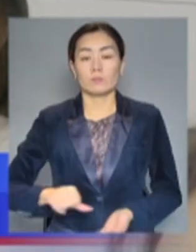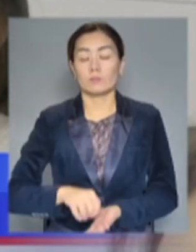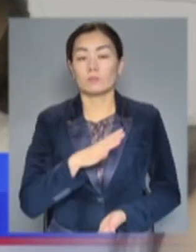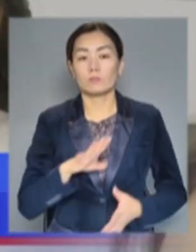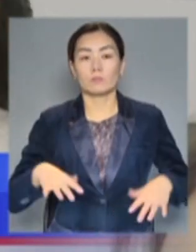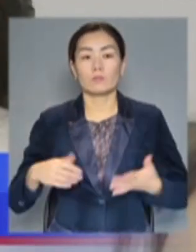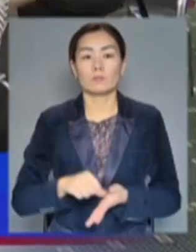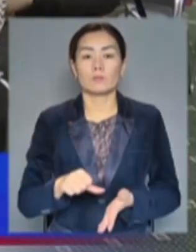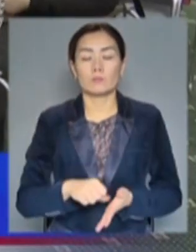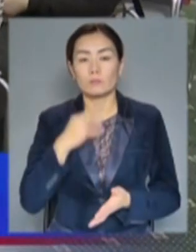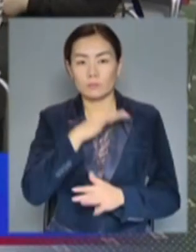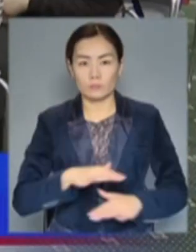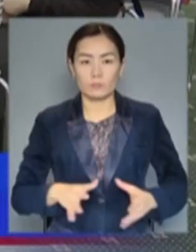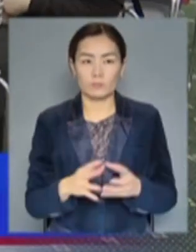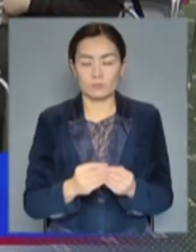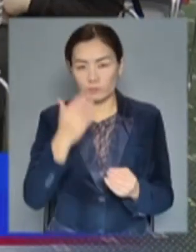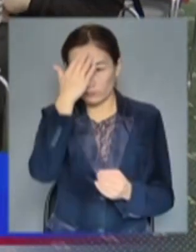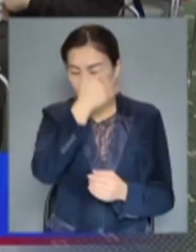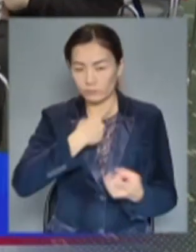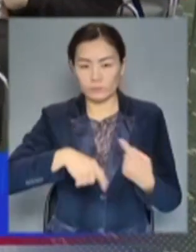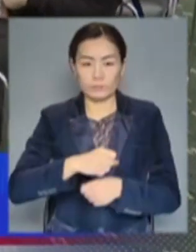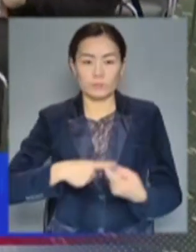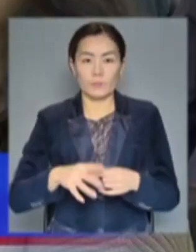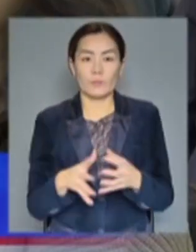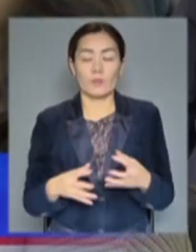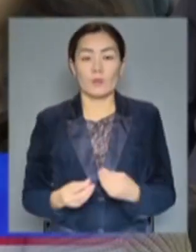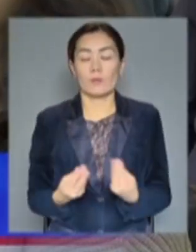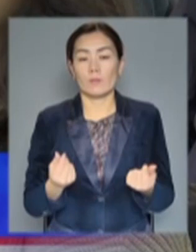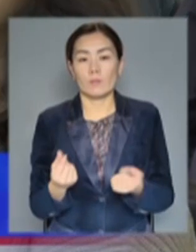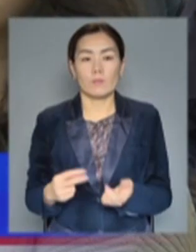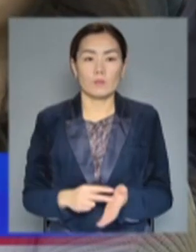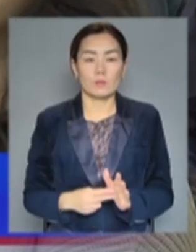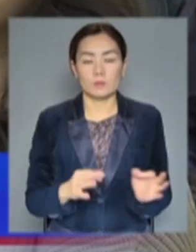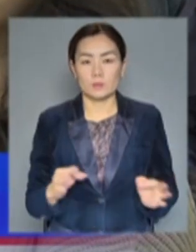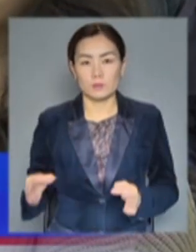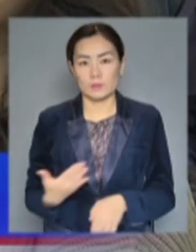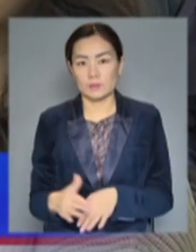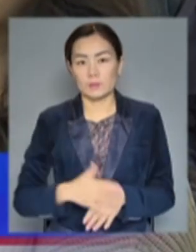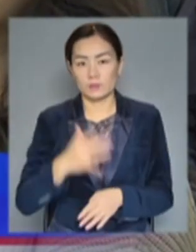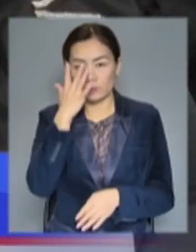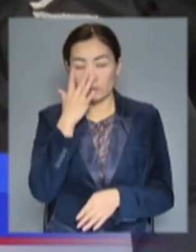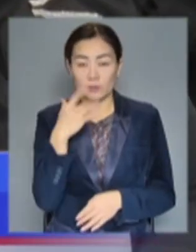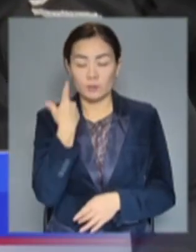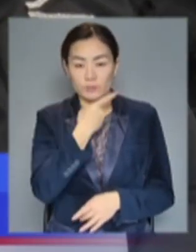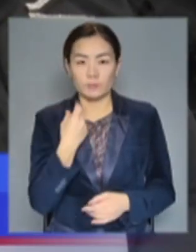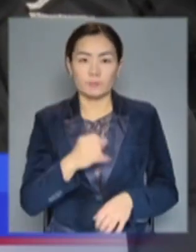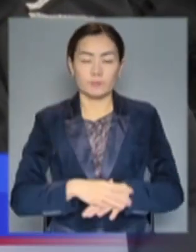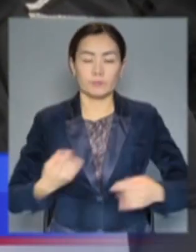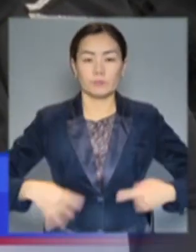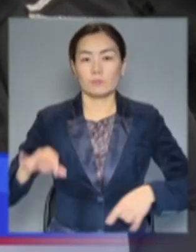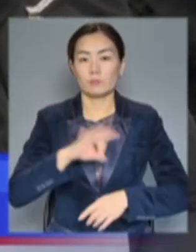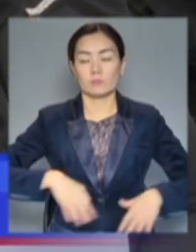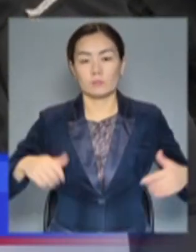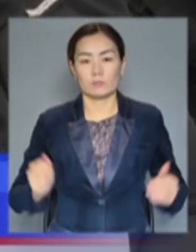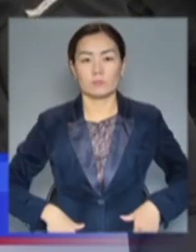қатысты. Семинарға қатысқан көппалалы аналар және жеке кәсіпкерлер отбасылық қаражатты жоспарлау, несие, депозит, жеке адамның банкроттығы